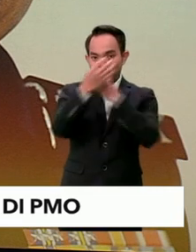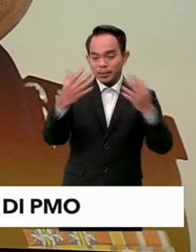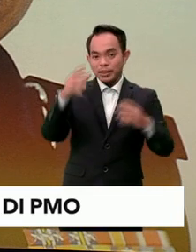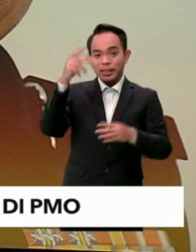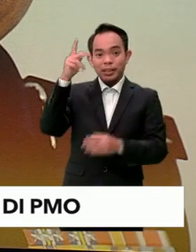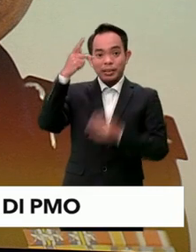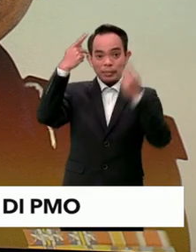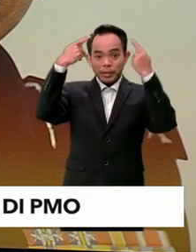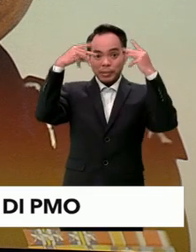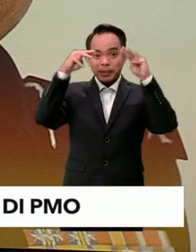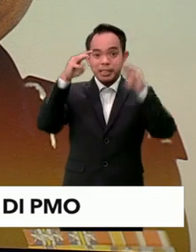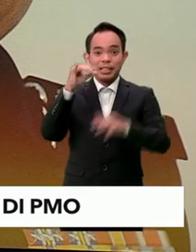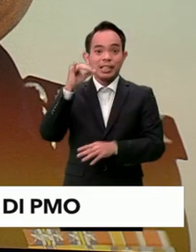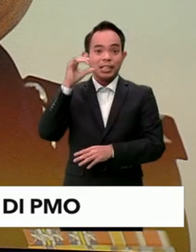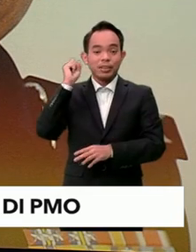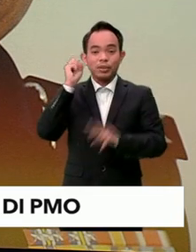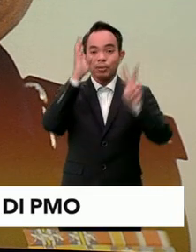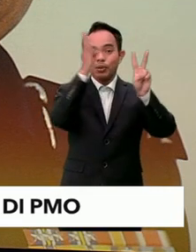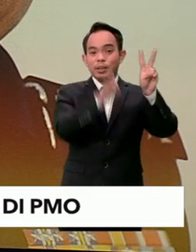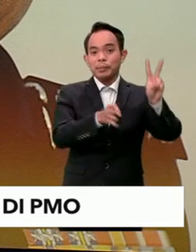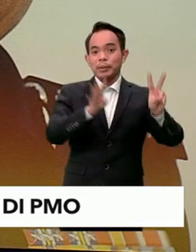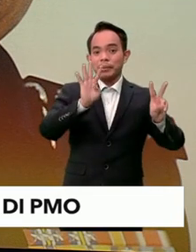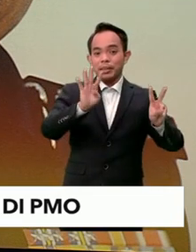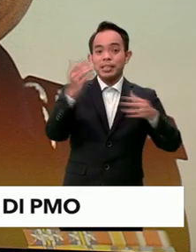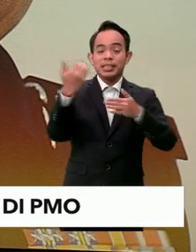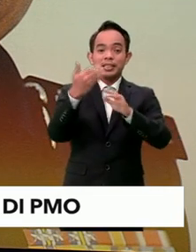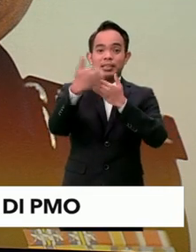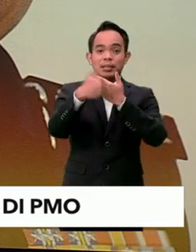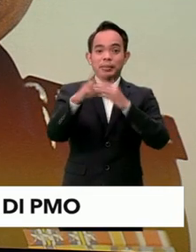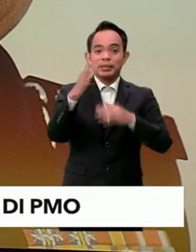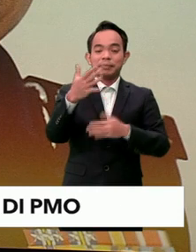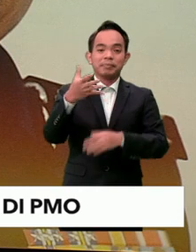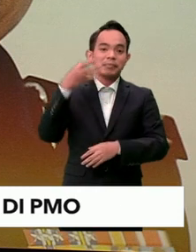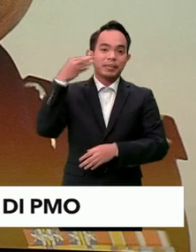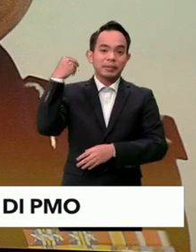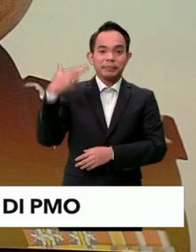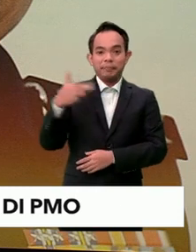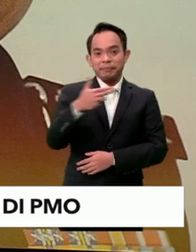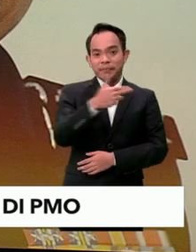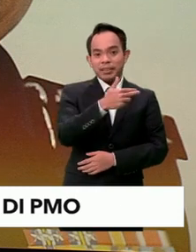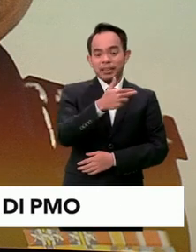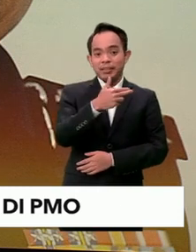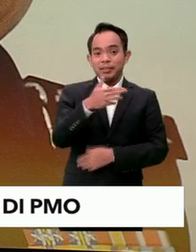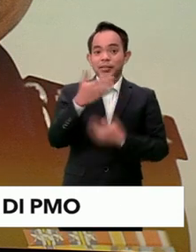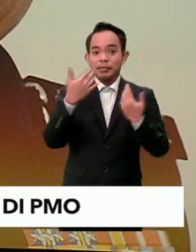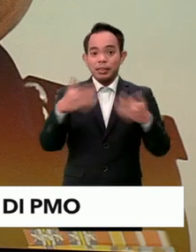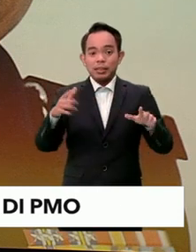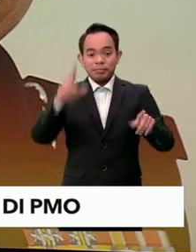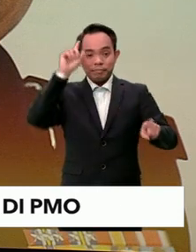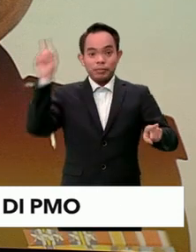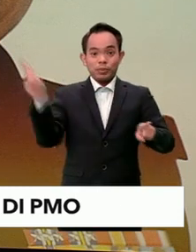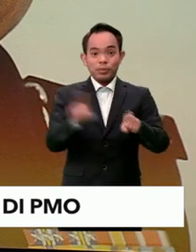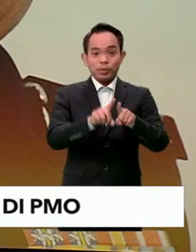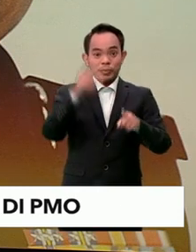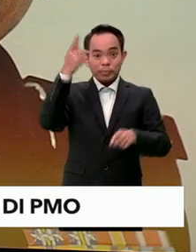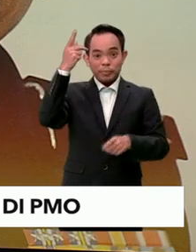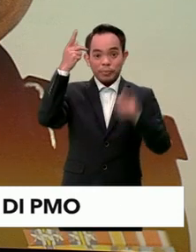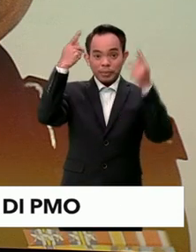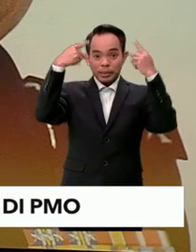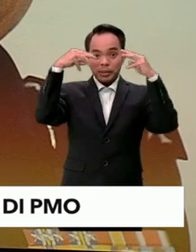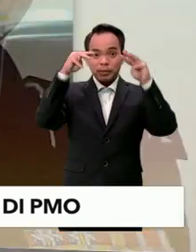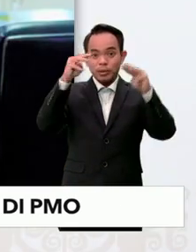Seri Ismail Sabri aku pada Duo April lepas selepas pulang dari Jakarta Indonesia dan sesuai saja mendapat persetujuan dari Menteri ini